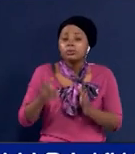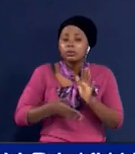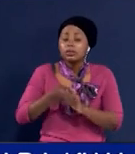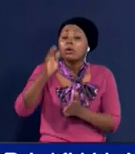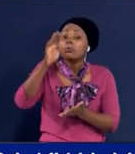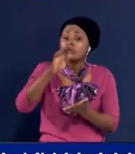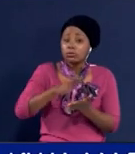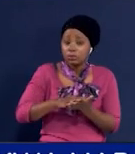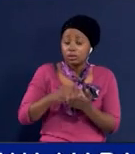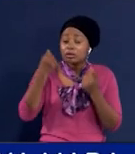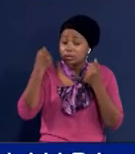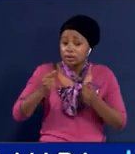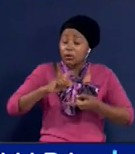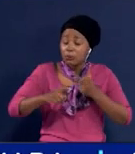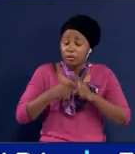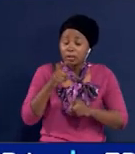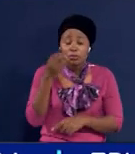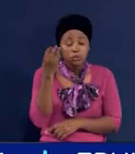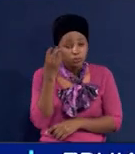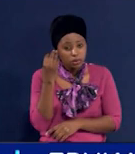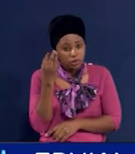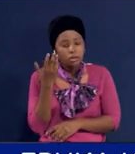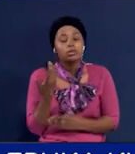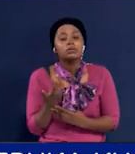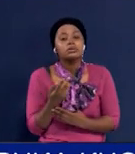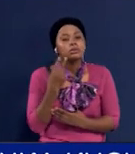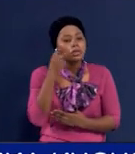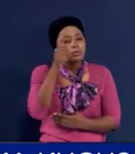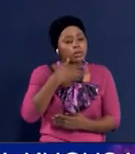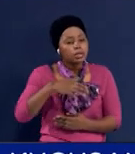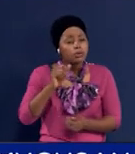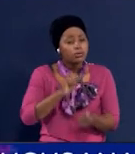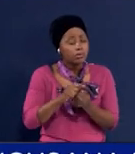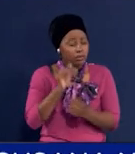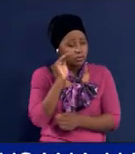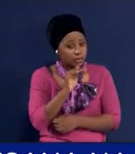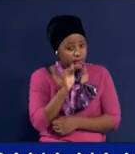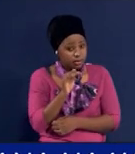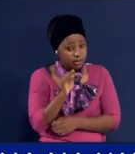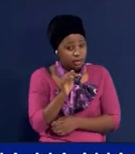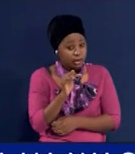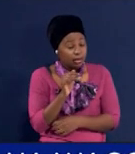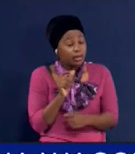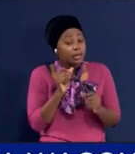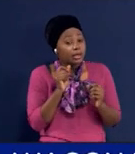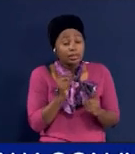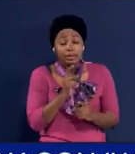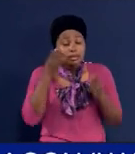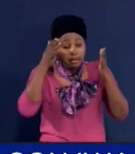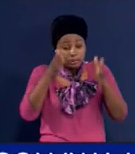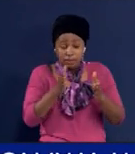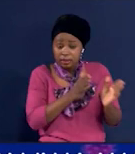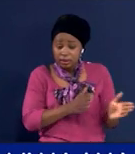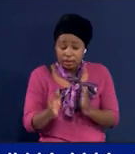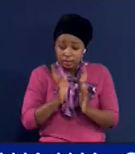jitihada za kukabiliana huu ugonjwa. Kwa mfano, unaona mtu anaenda kwenye vyombo vya usafiri lakini hajazingatia taratibu